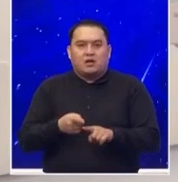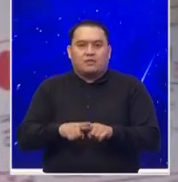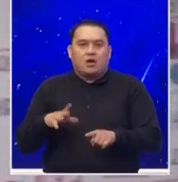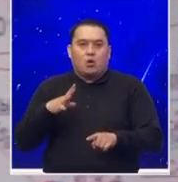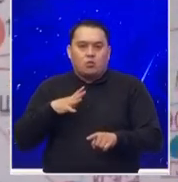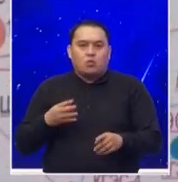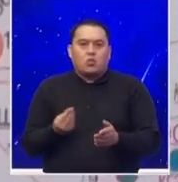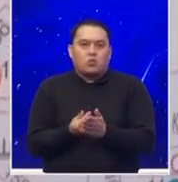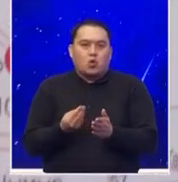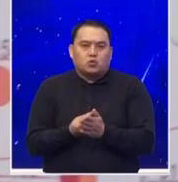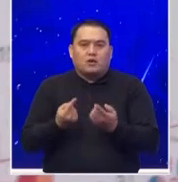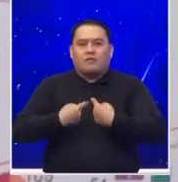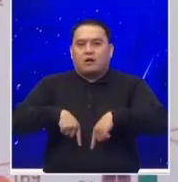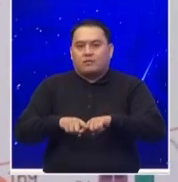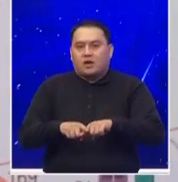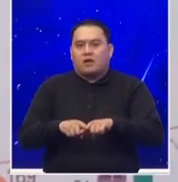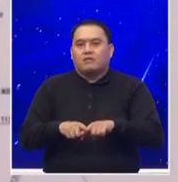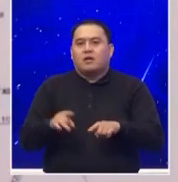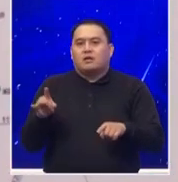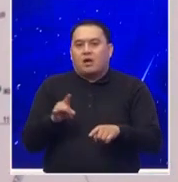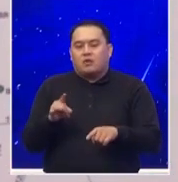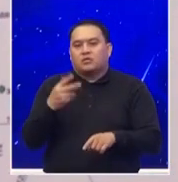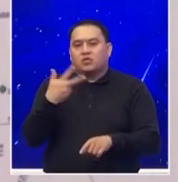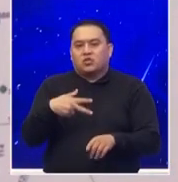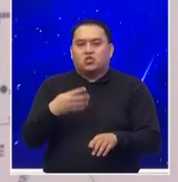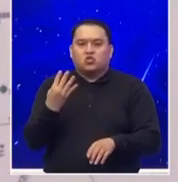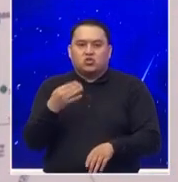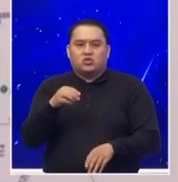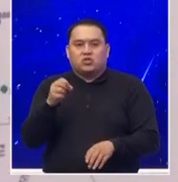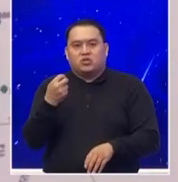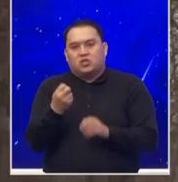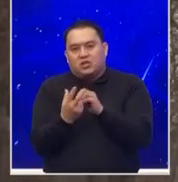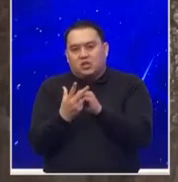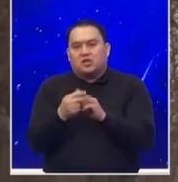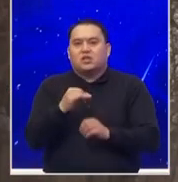25,76 тенге, тогда как для бюджетных организаций тариф равен